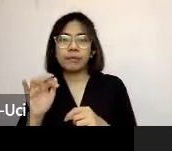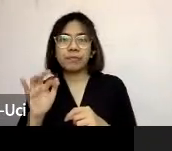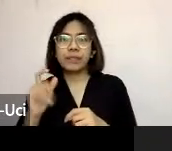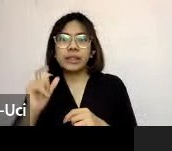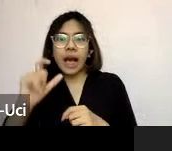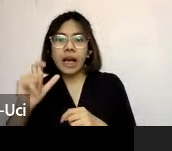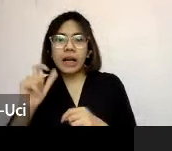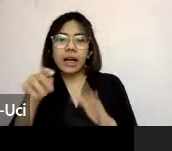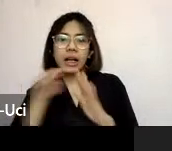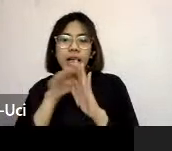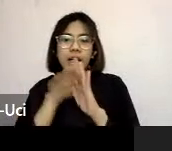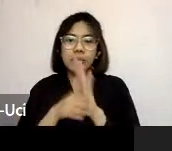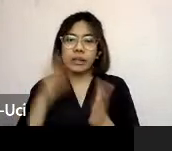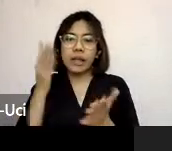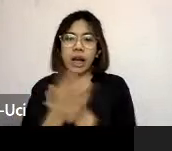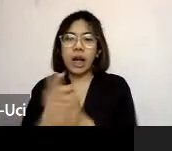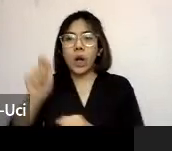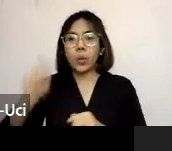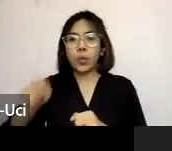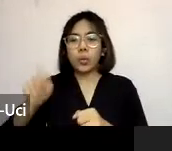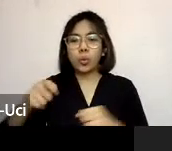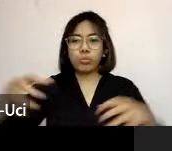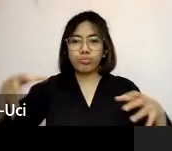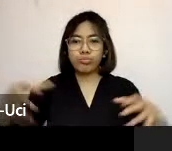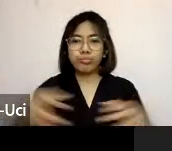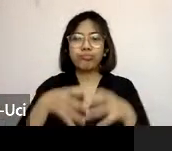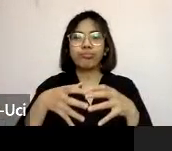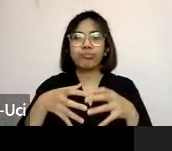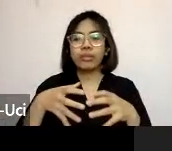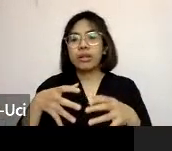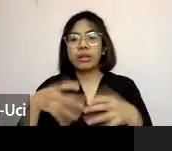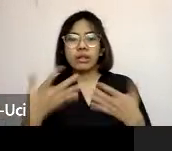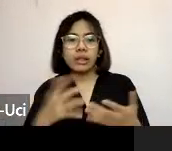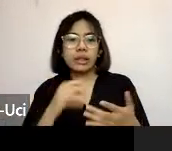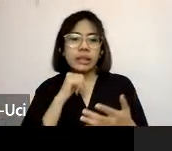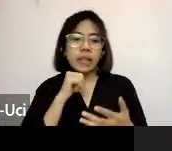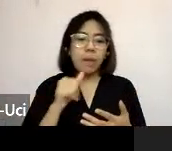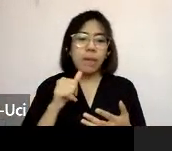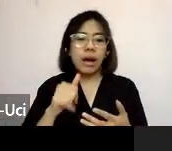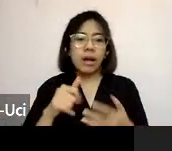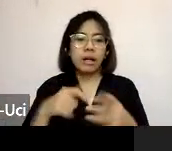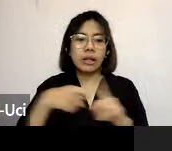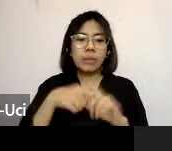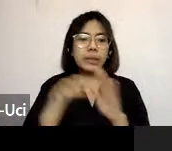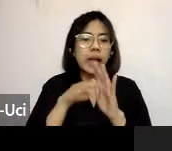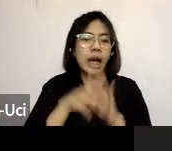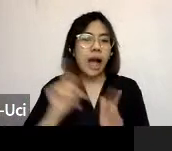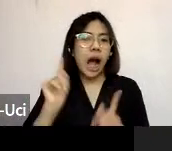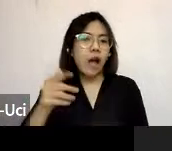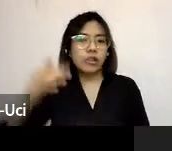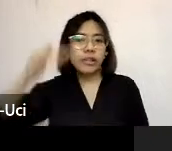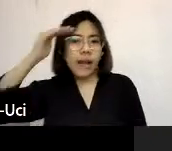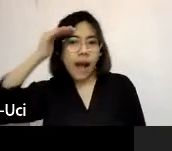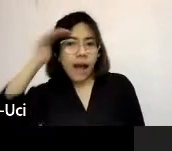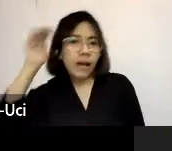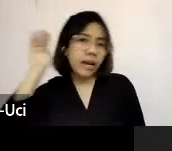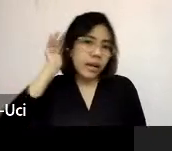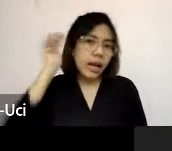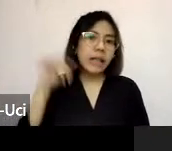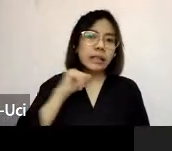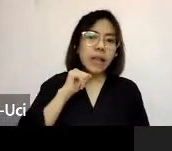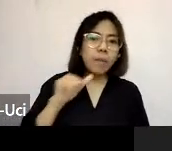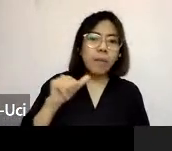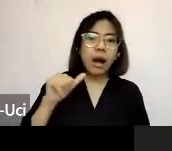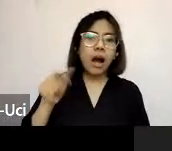kebijakan dan hukum dipersepsikan kebijaksanaan Siapa yang harus didengar dan dipatuhi dan bagaimana menyikapinya